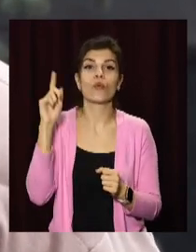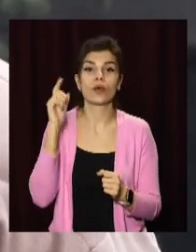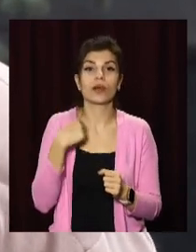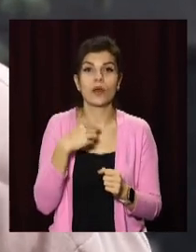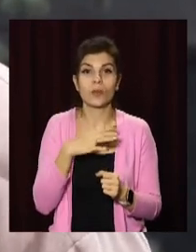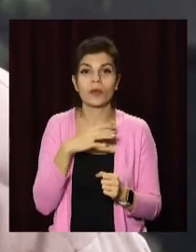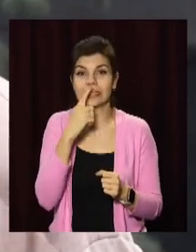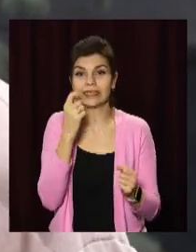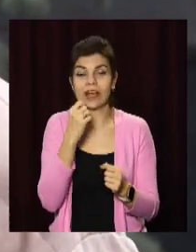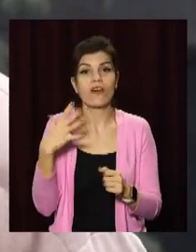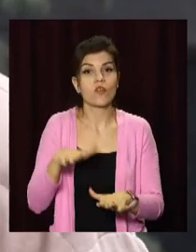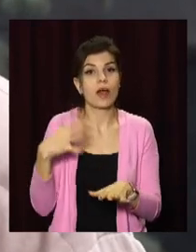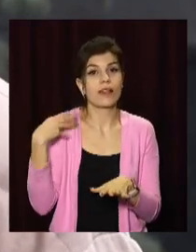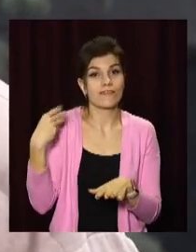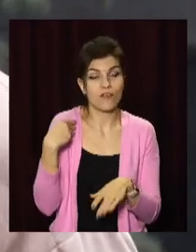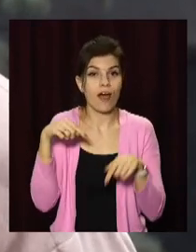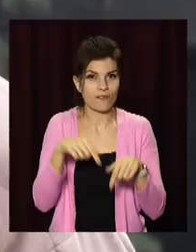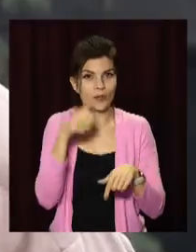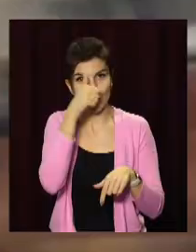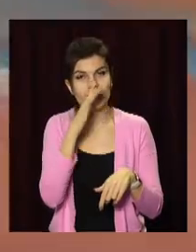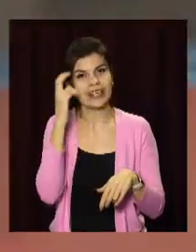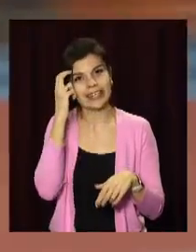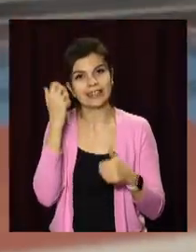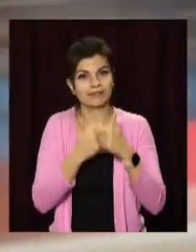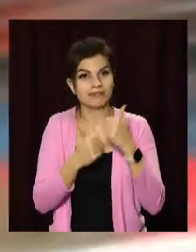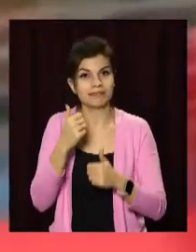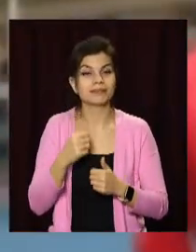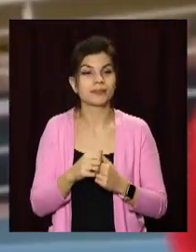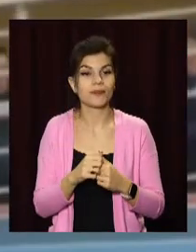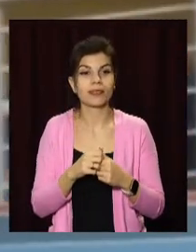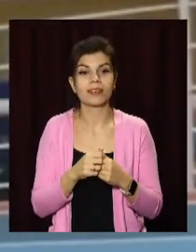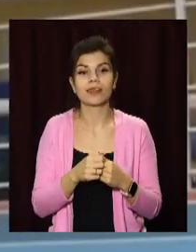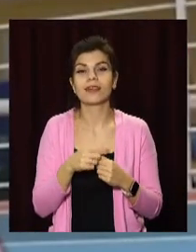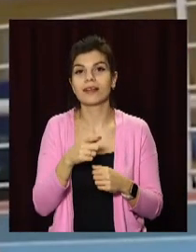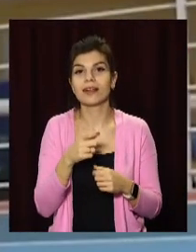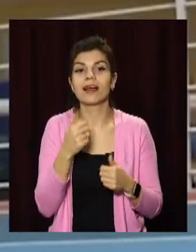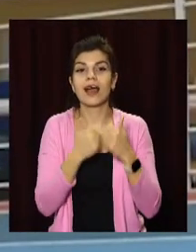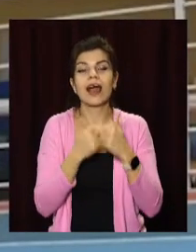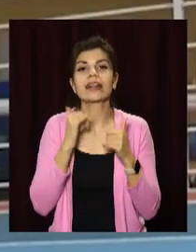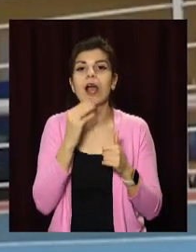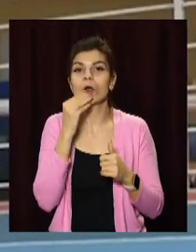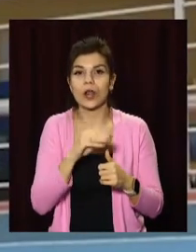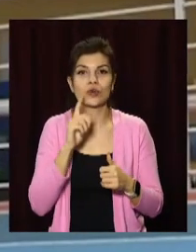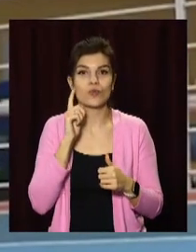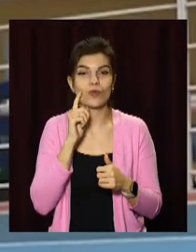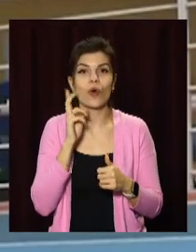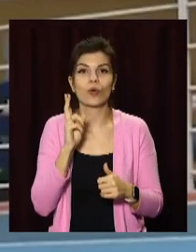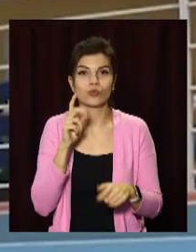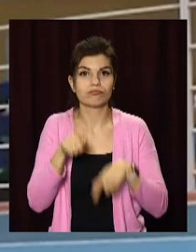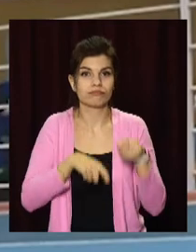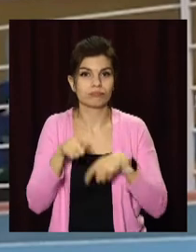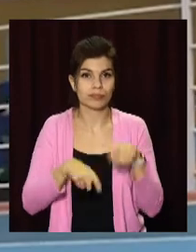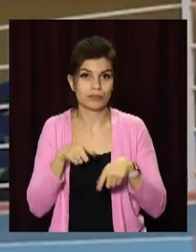свой зимний сезон во Львове, а в этом году в Киеве. Різдвяні старти відкрили сезон для кращих українських легкоатлетів.